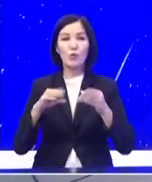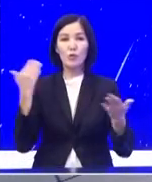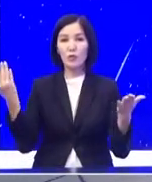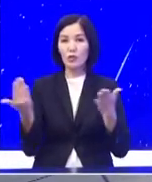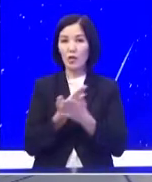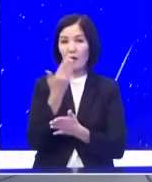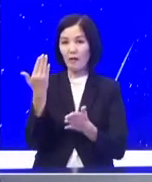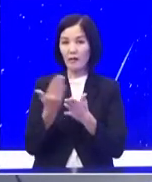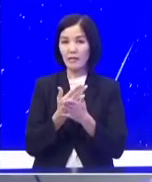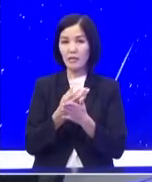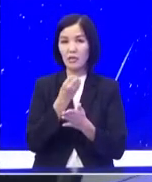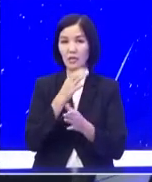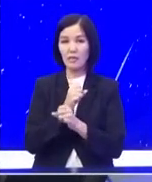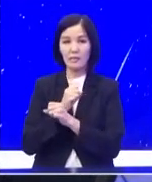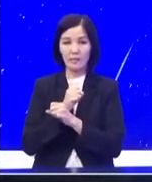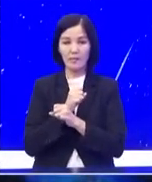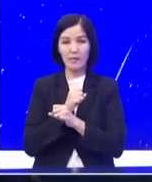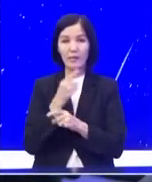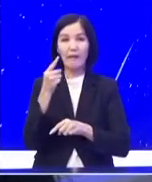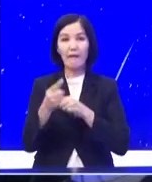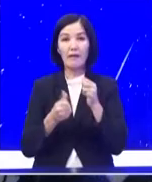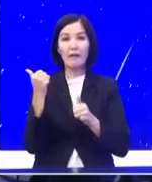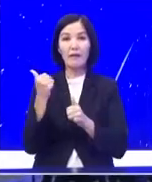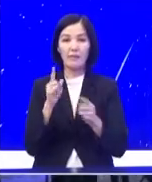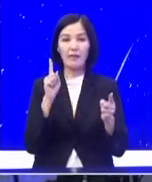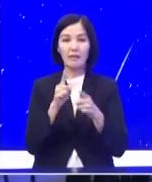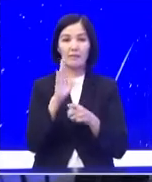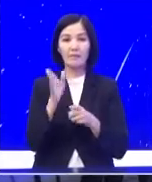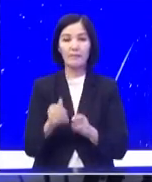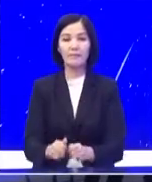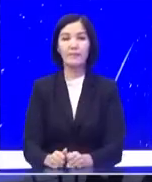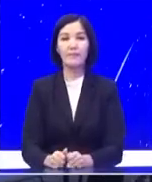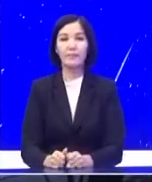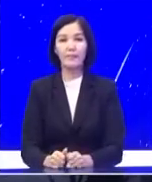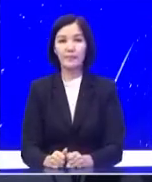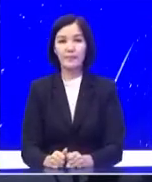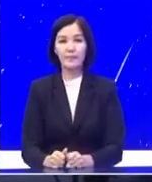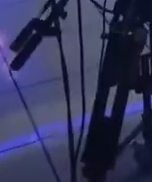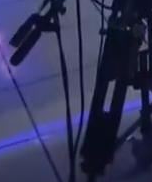бүгінге келіп түскен жаңалықтар легі осындай болды. Келер аптаға ұшқанша аман сау болыңыздар.